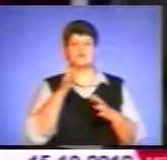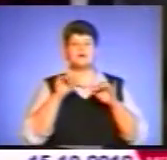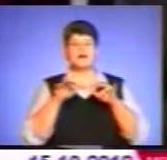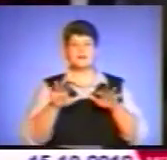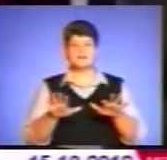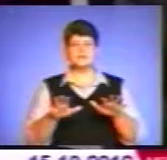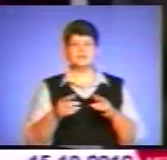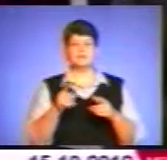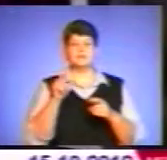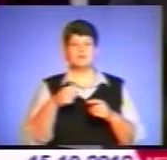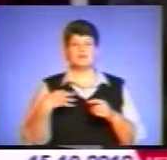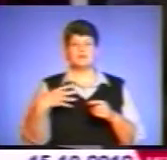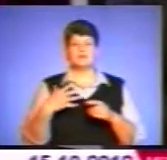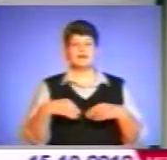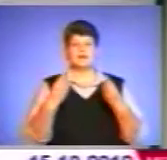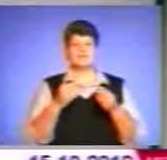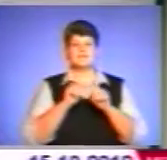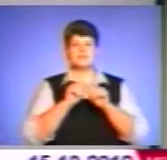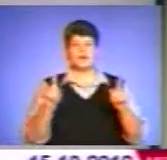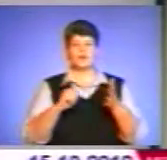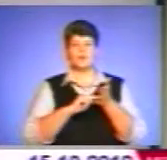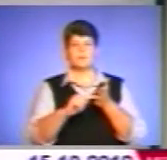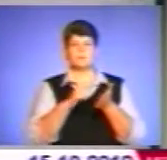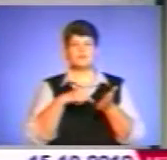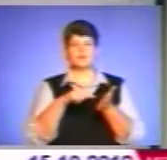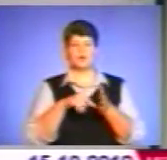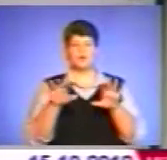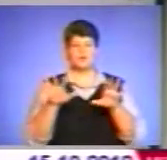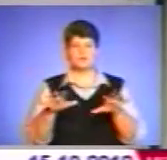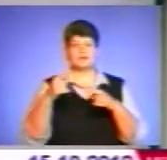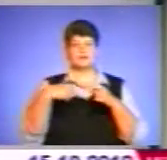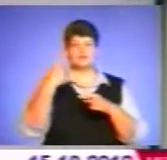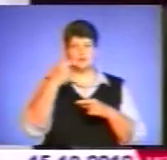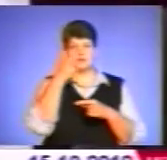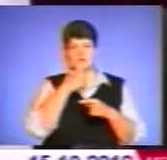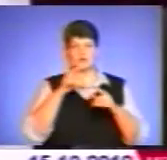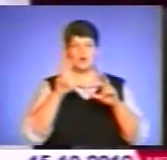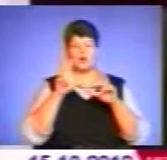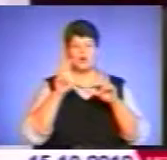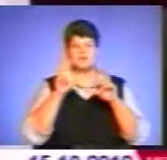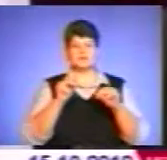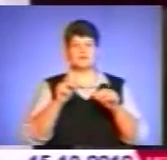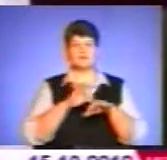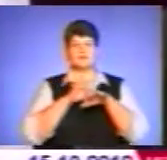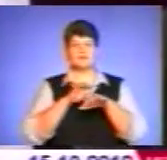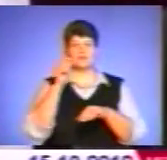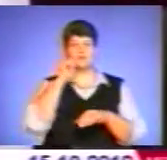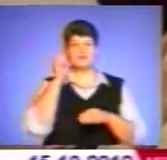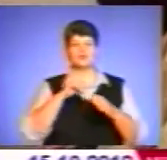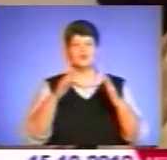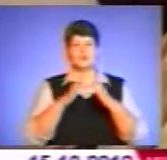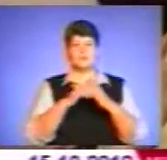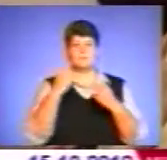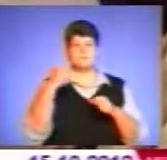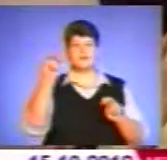«Біла тростина» вручили відзнаку міського голови. Наступного року міська влада обіцяє допомогти привести мистецьку акцію в Українському домі «Перемога».